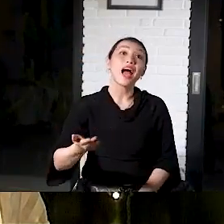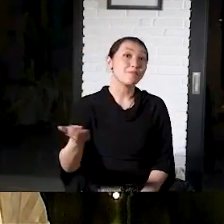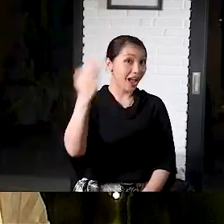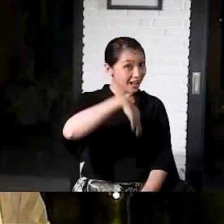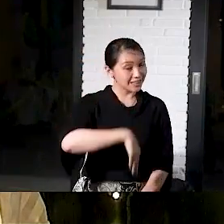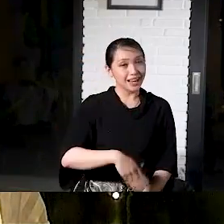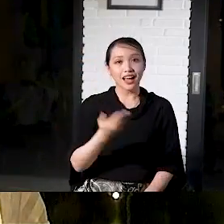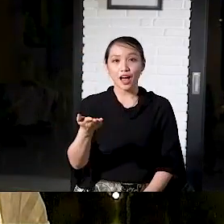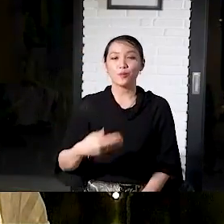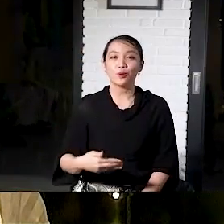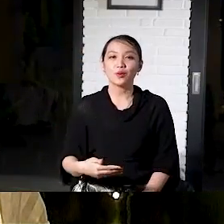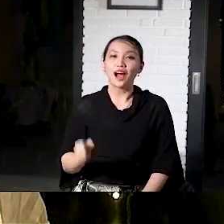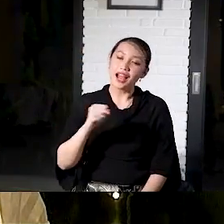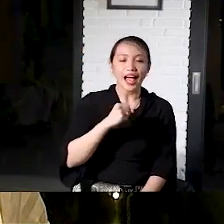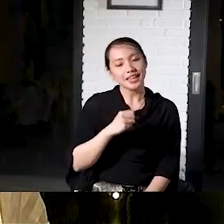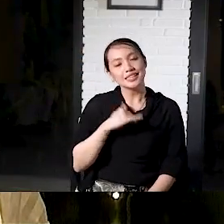ini bersama-sama.